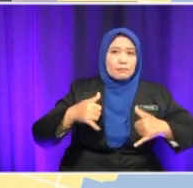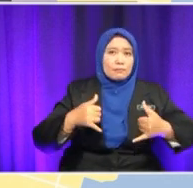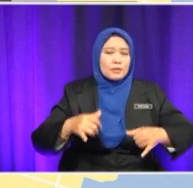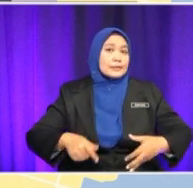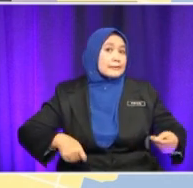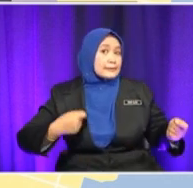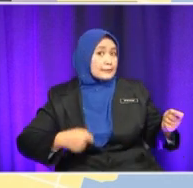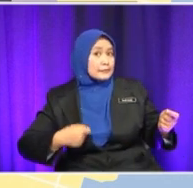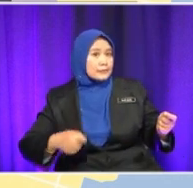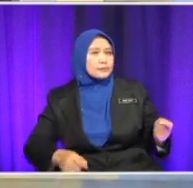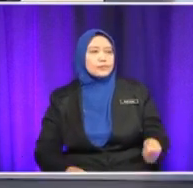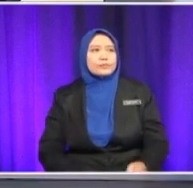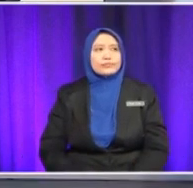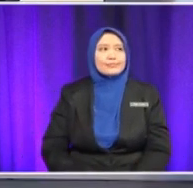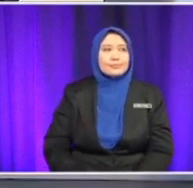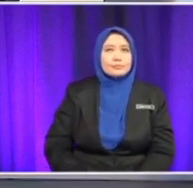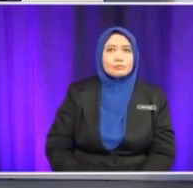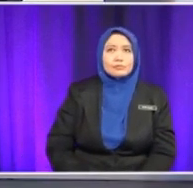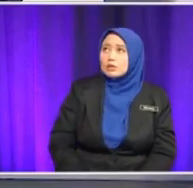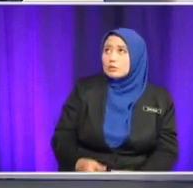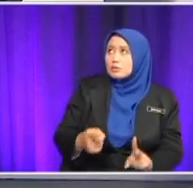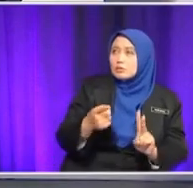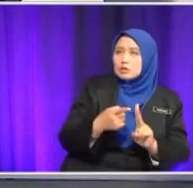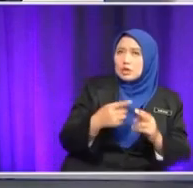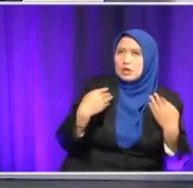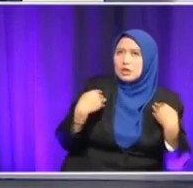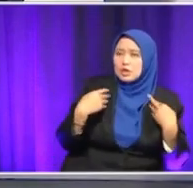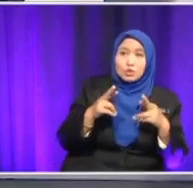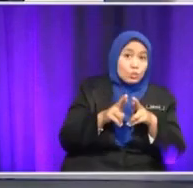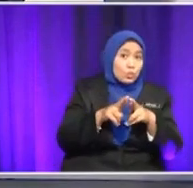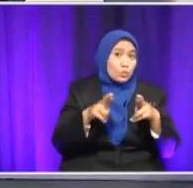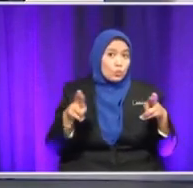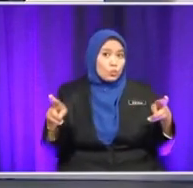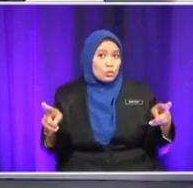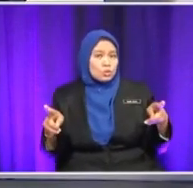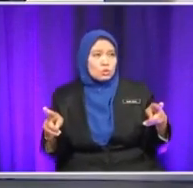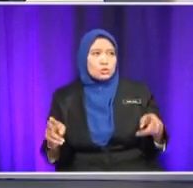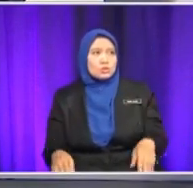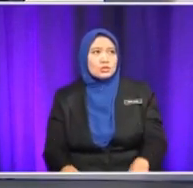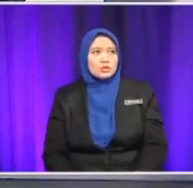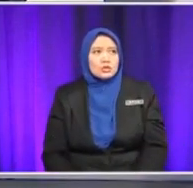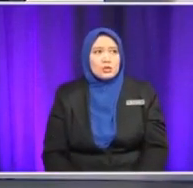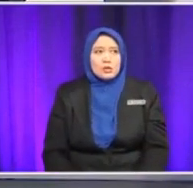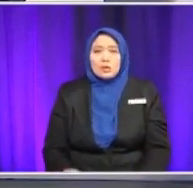salah satu paling kecerdasannya adalah ruang Adakah kalau ditengok pantang tengok ada di dinding gosong